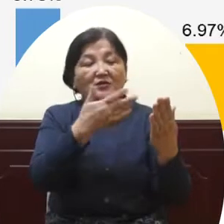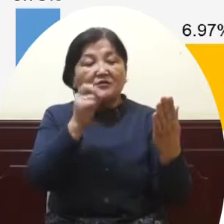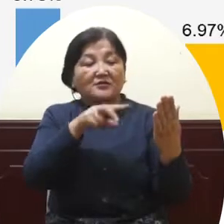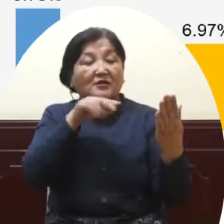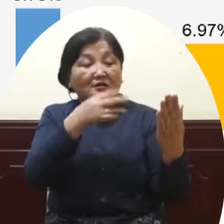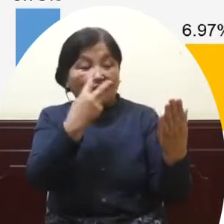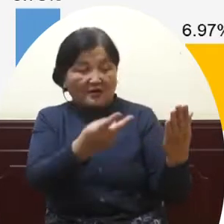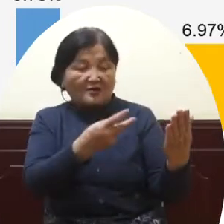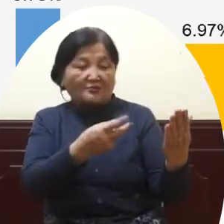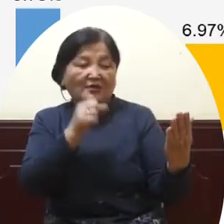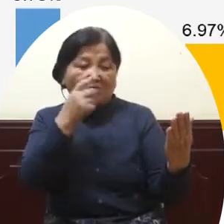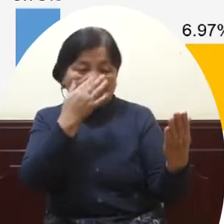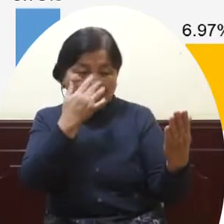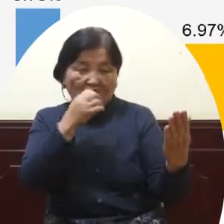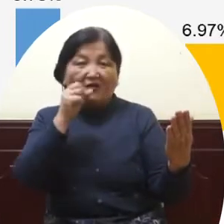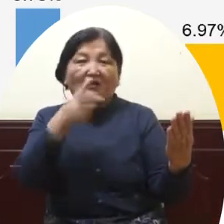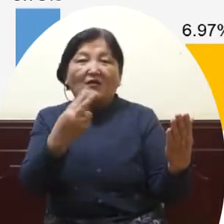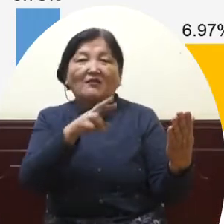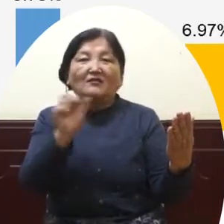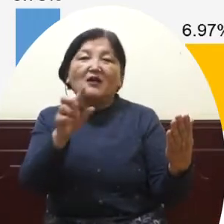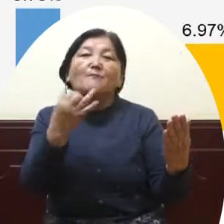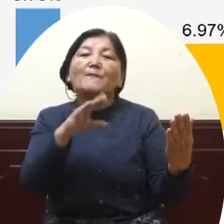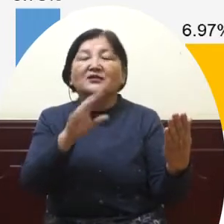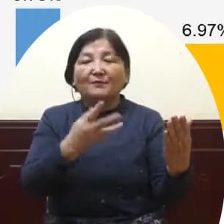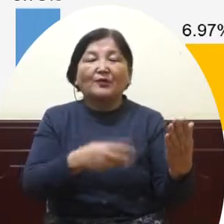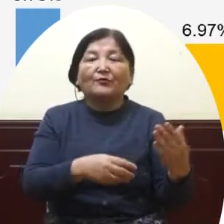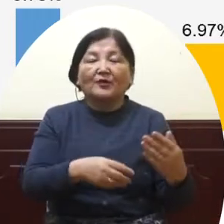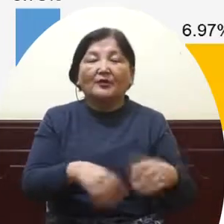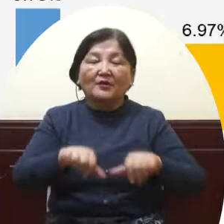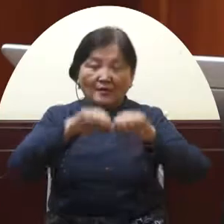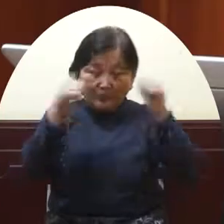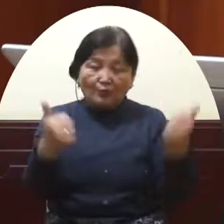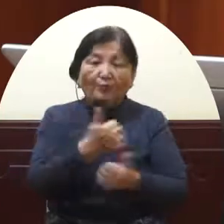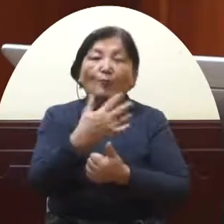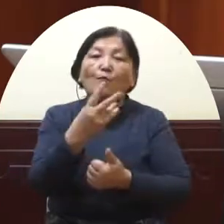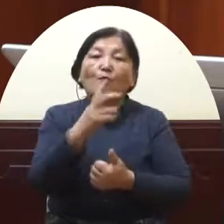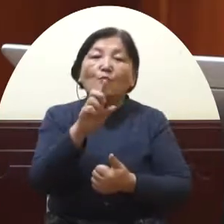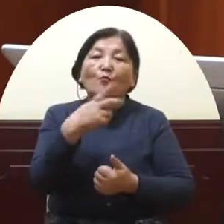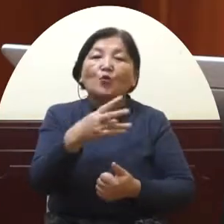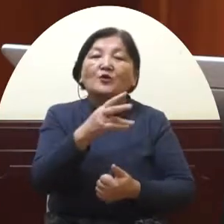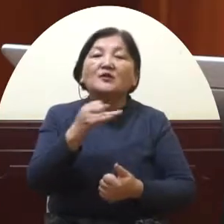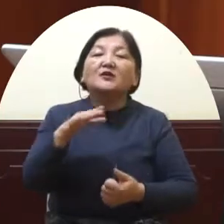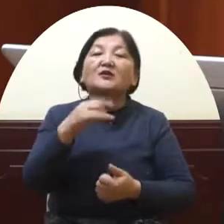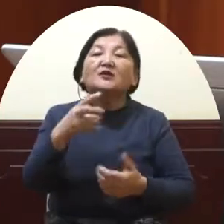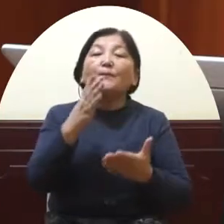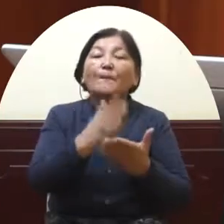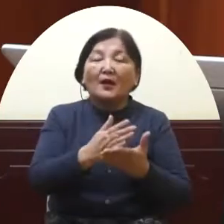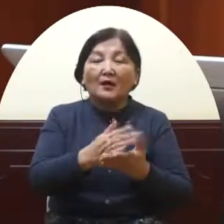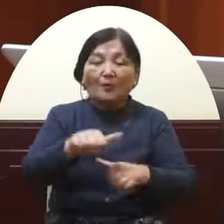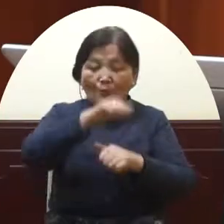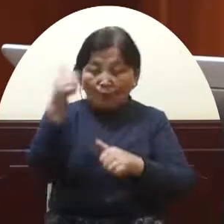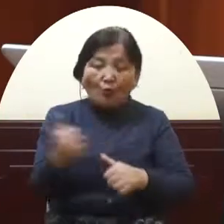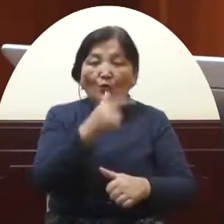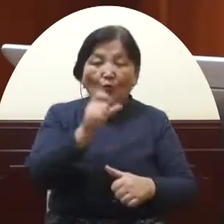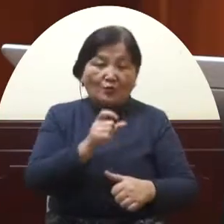хийжээж магадгүй. Энэний чинь цаана бидний нөгөө бүх нийтийн байх, сонгуулийн бүх нийтийн байх, бүх хүн аль болох сонгуульд